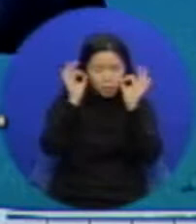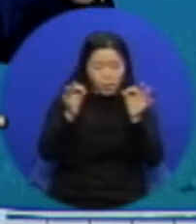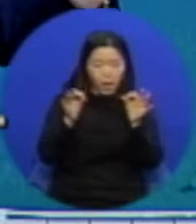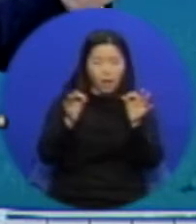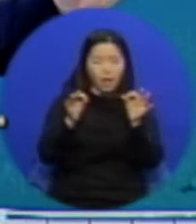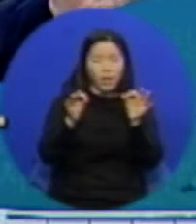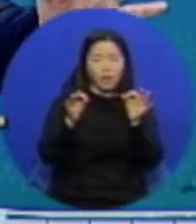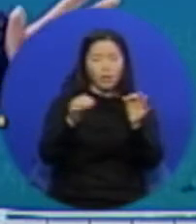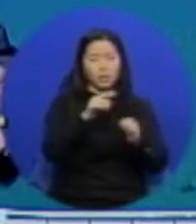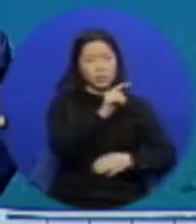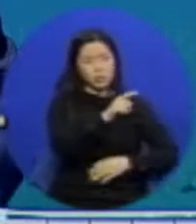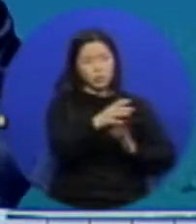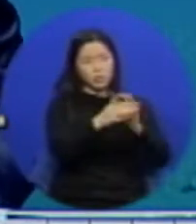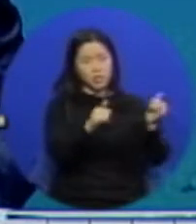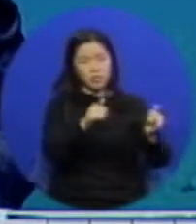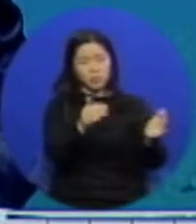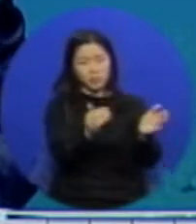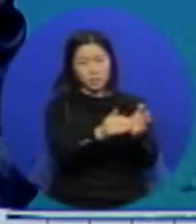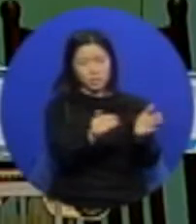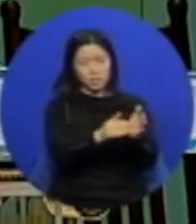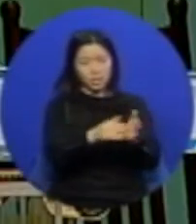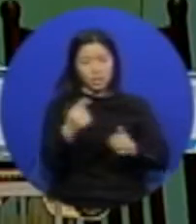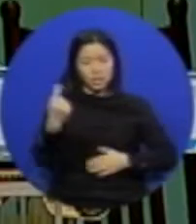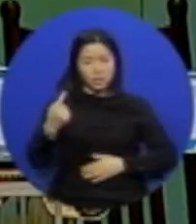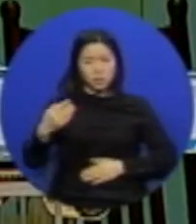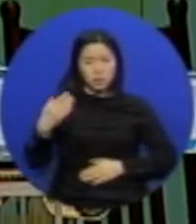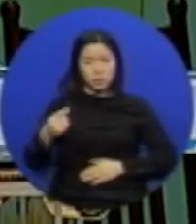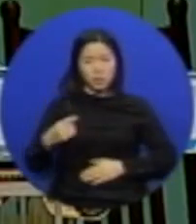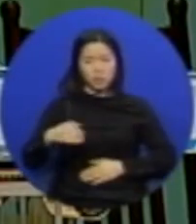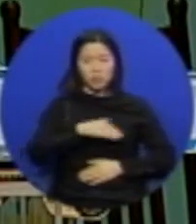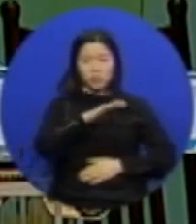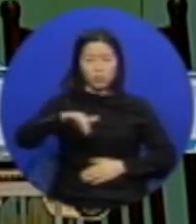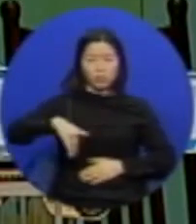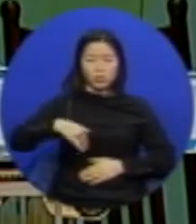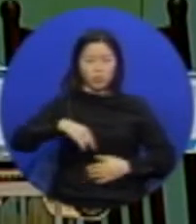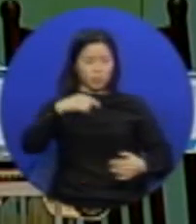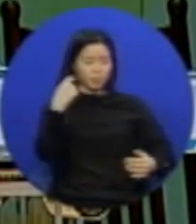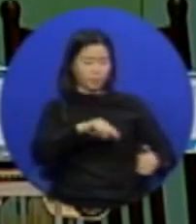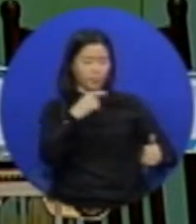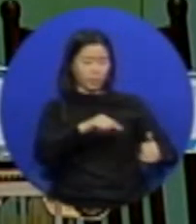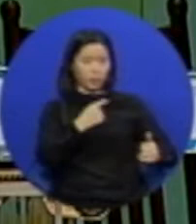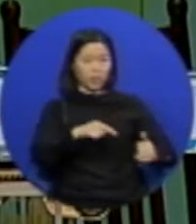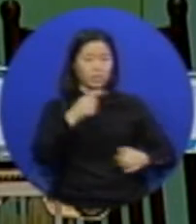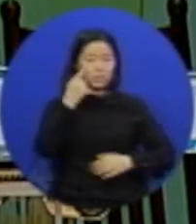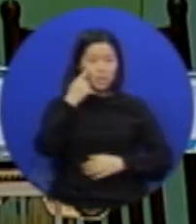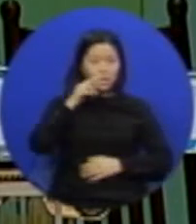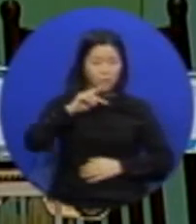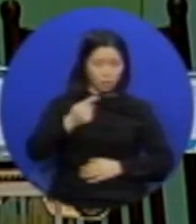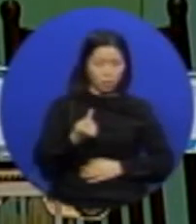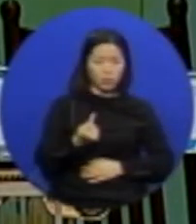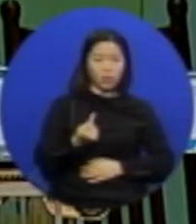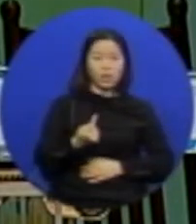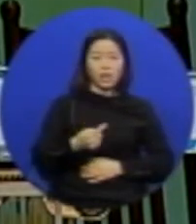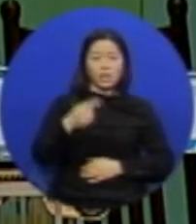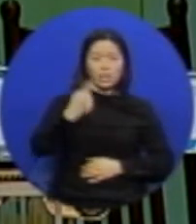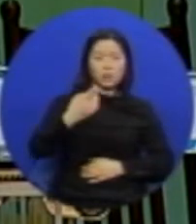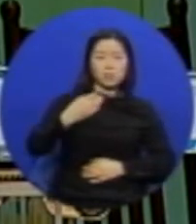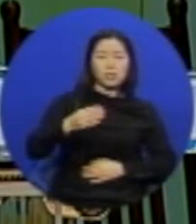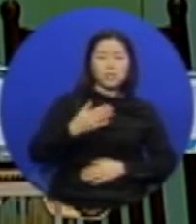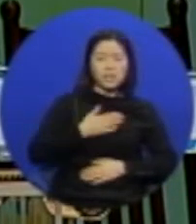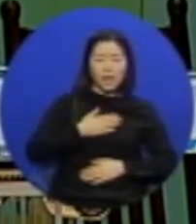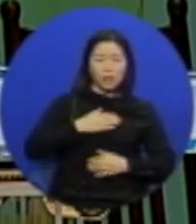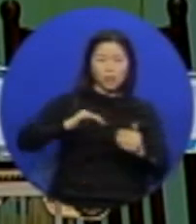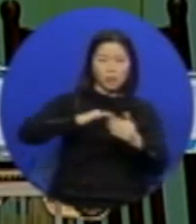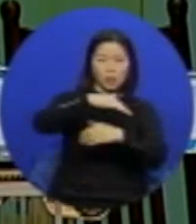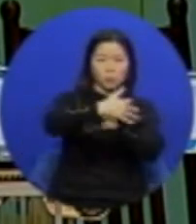사람은 이제 끝났네 천만원이 여러분에게 손가락 그래도 6절 말씀에 다윗이 천만이 나를